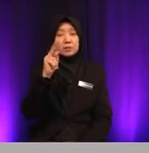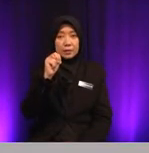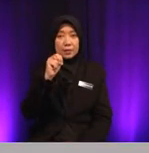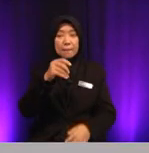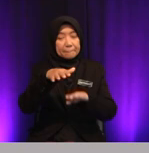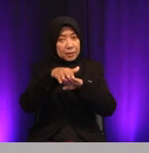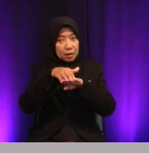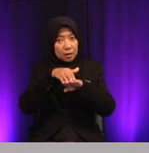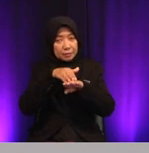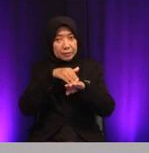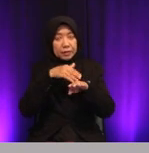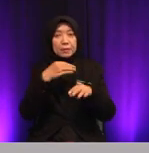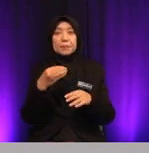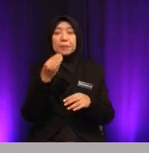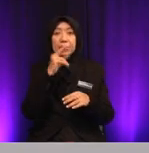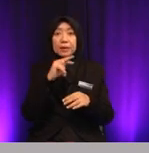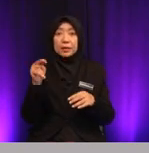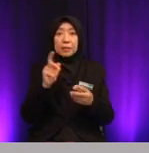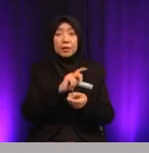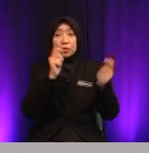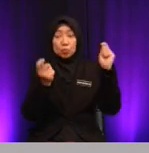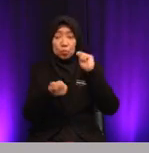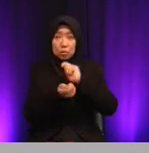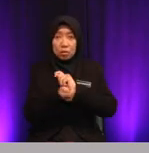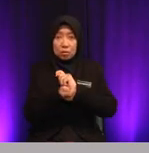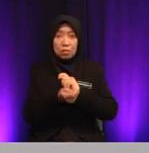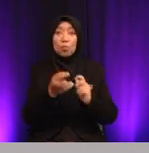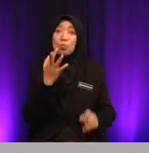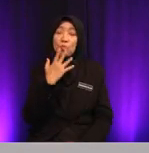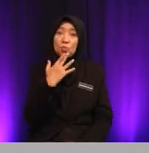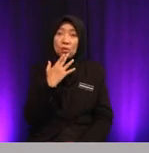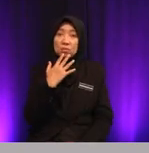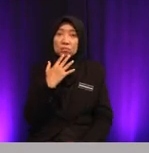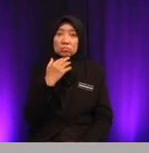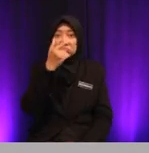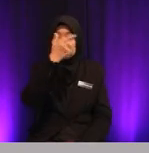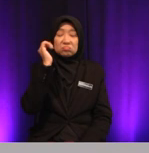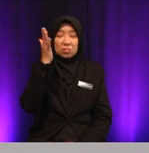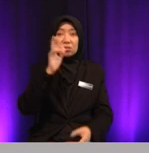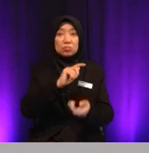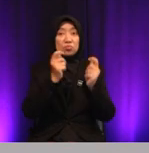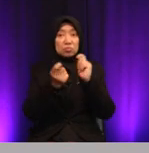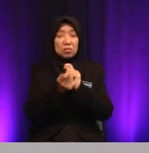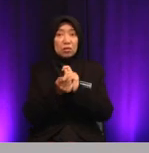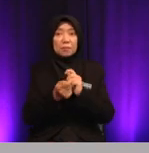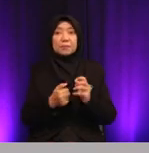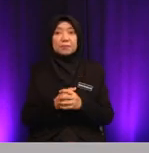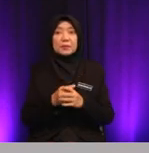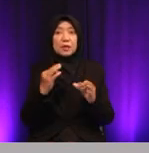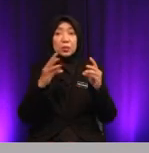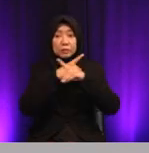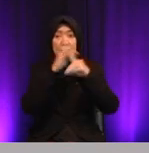mencegah warna buah-buahan daripada berbuka menjadi pirang Oke kalian lihat teroksida akan menjadi warna perak contohnya